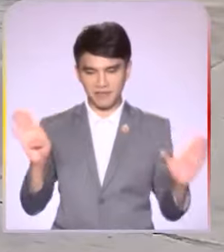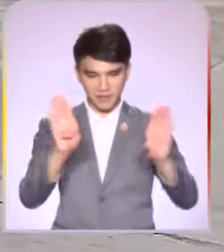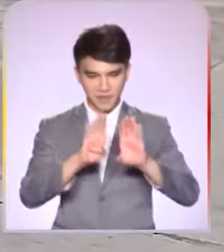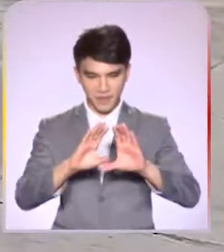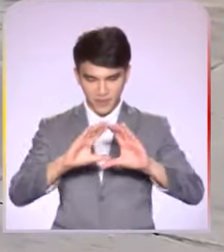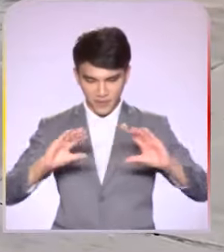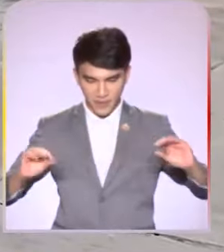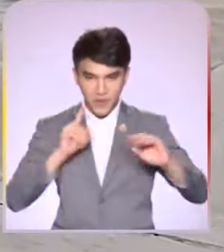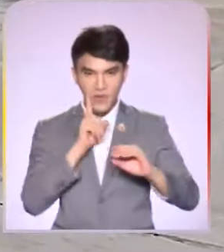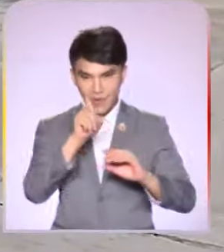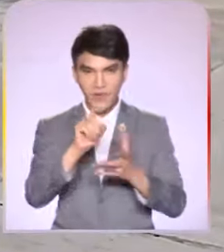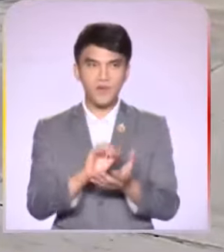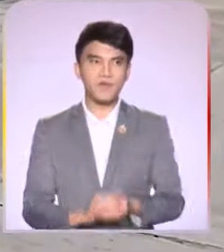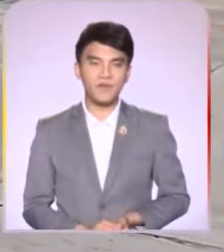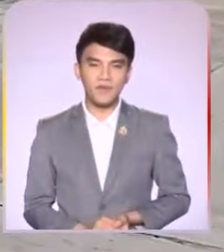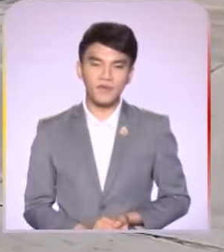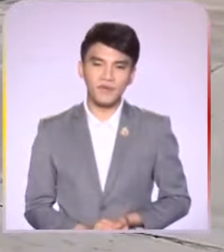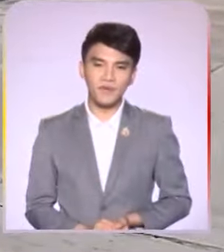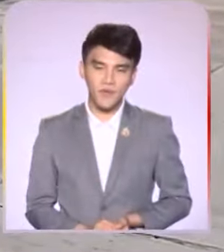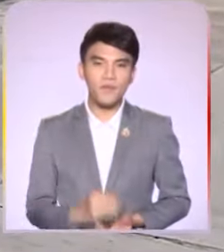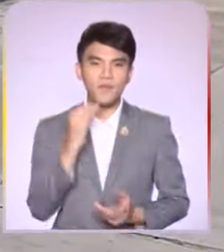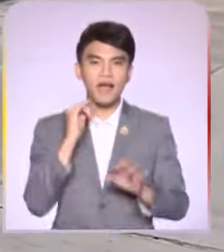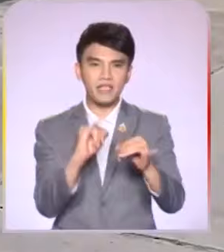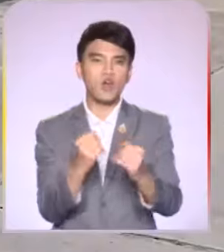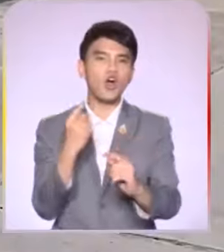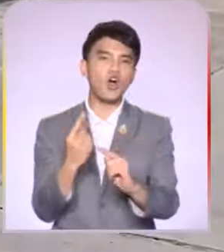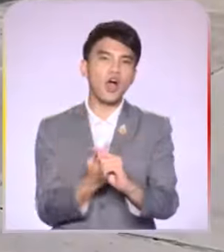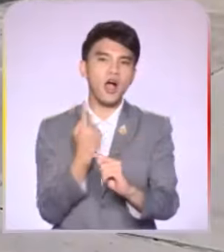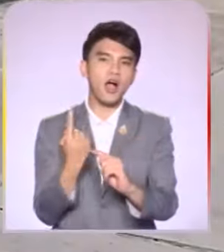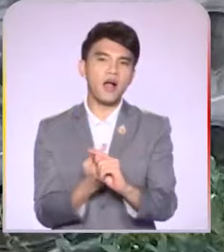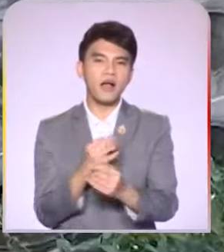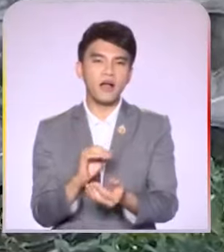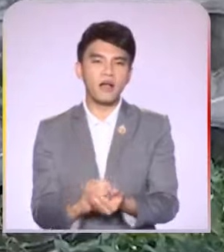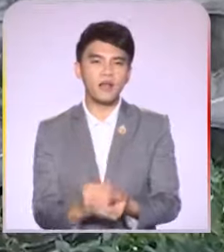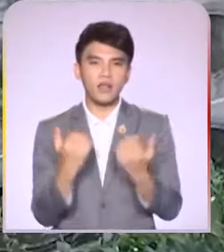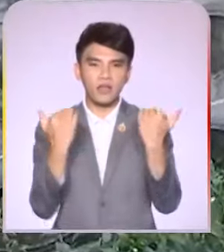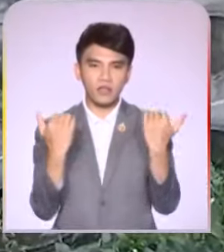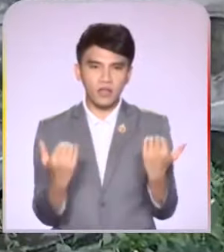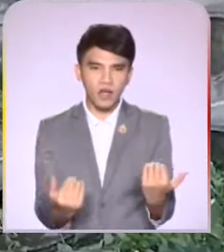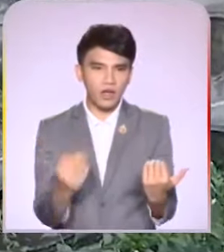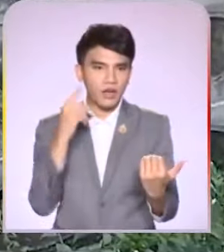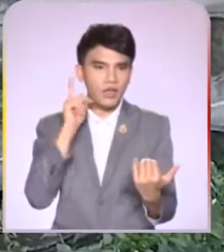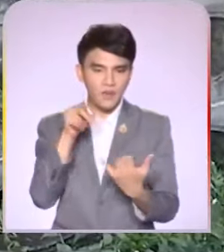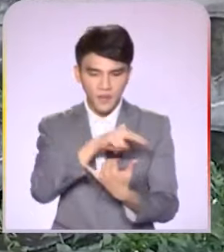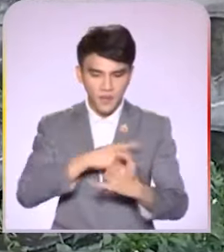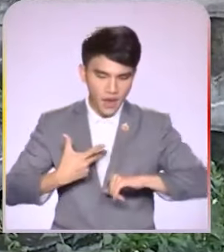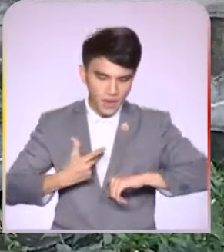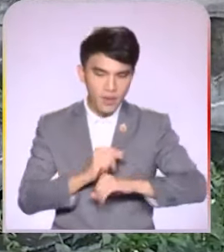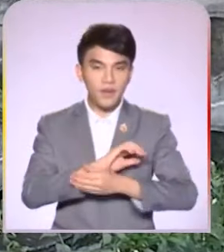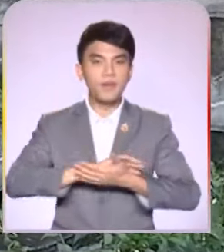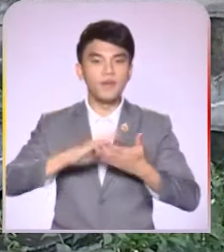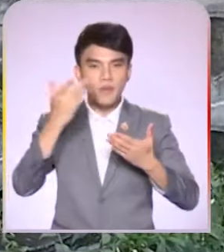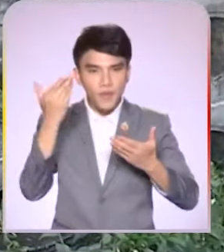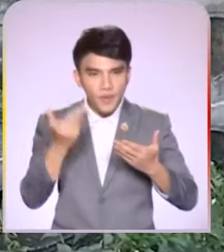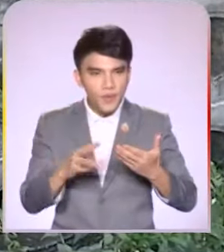ก็ไปสอบถามคุณประสิทธิศักดิ์เจ้าของบ้านเช่าตรงเนี้ยบอกว่าป้าเขาทำแผลฉีดยาเรียบร้อย